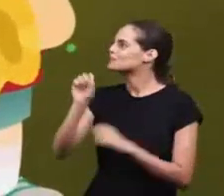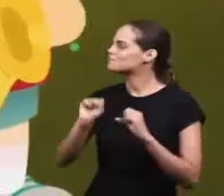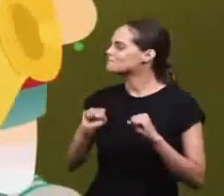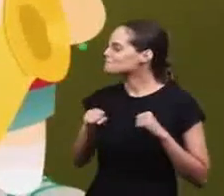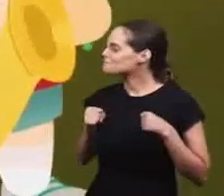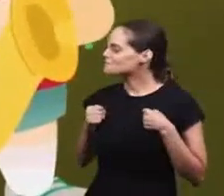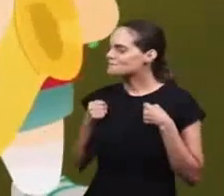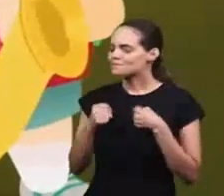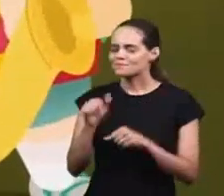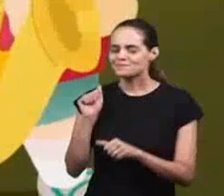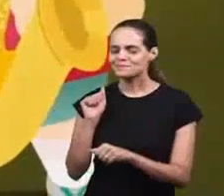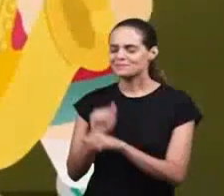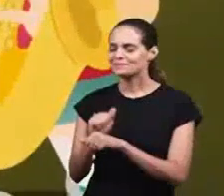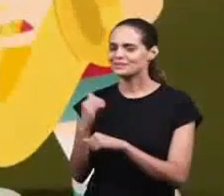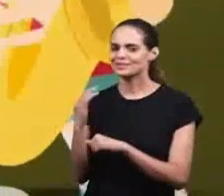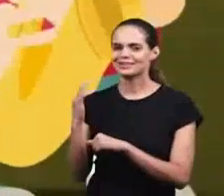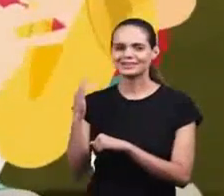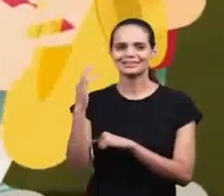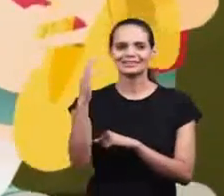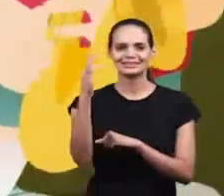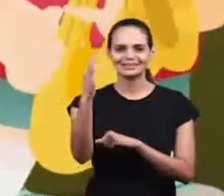Jesus ist der Prinz des Friedens.